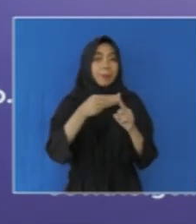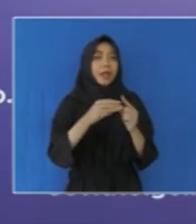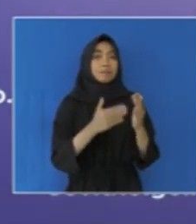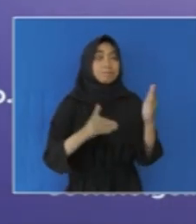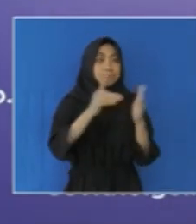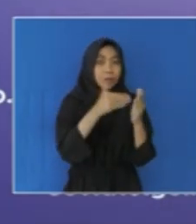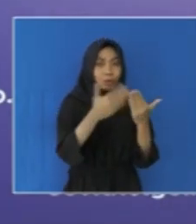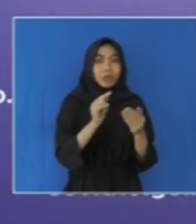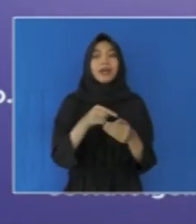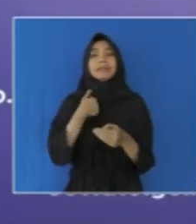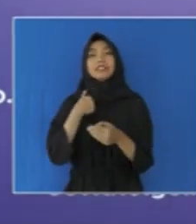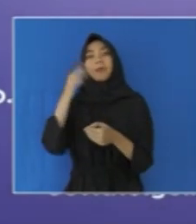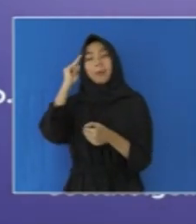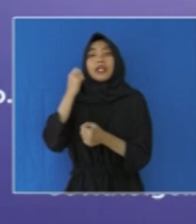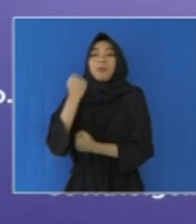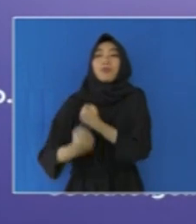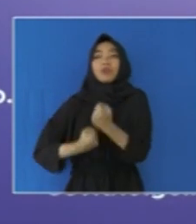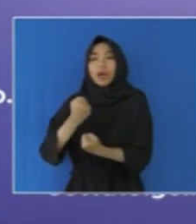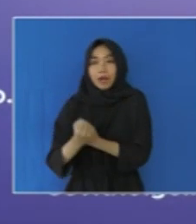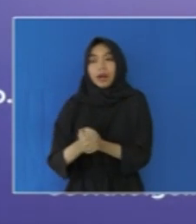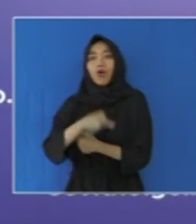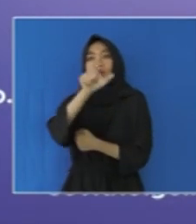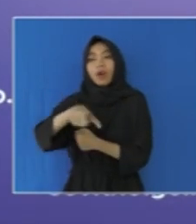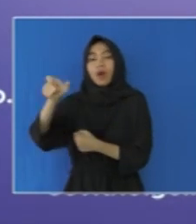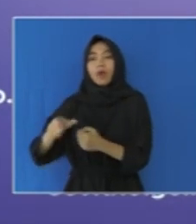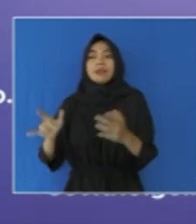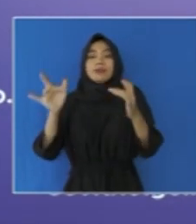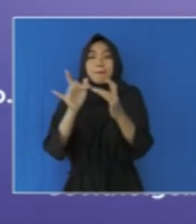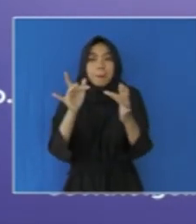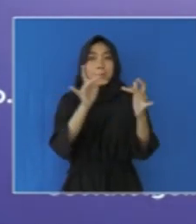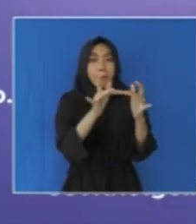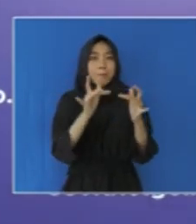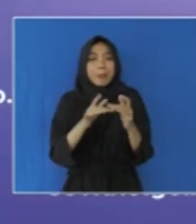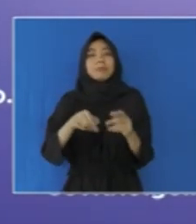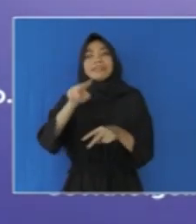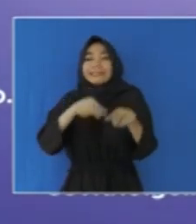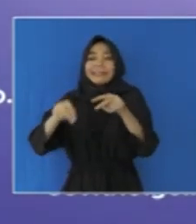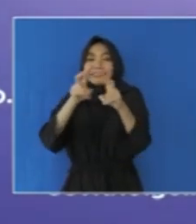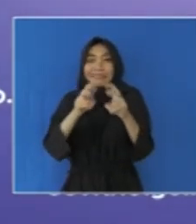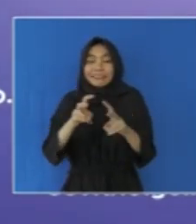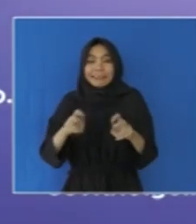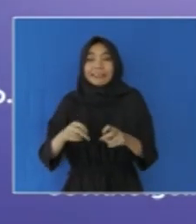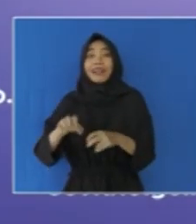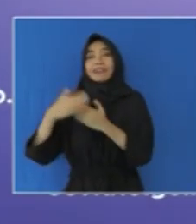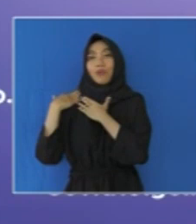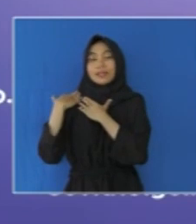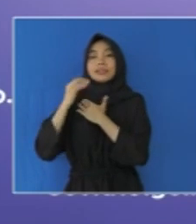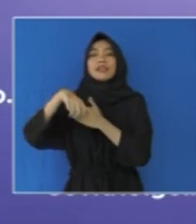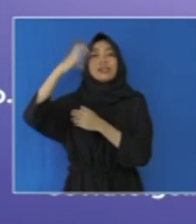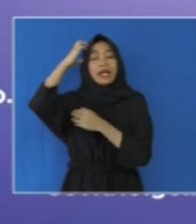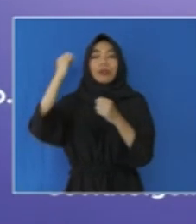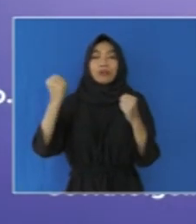atau kontak racing yang dilaksanakan oleh dinas kesehatan yang juga dibantu oleh